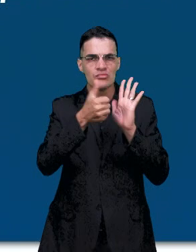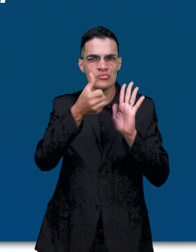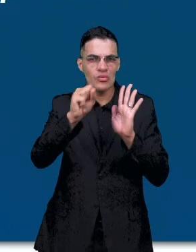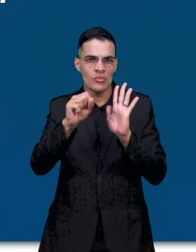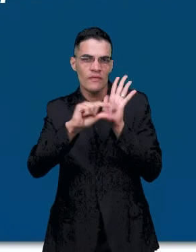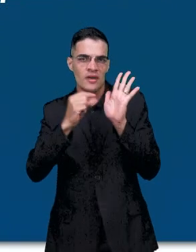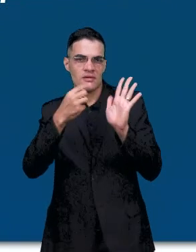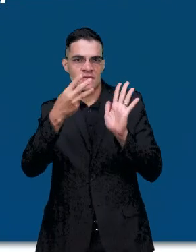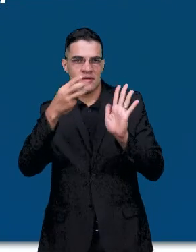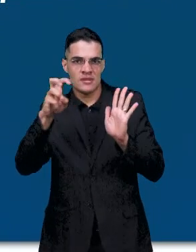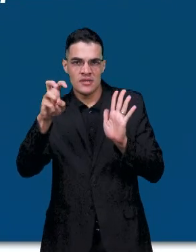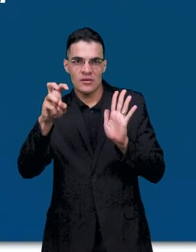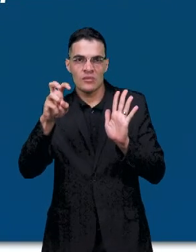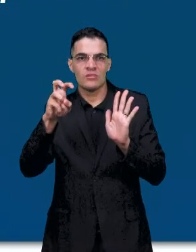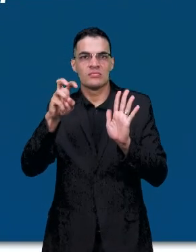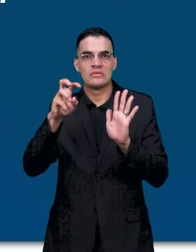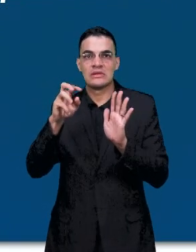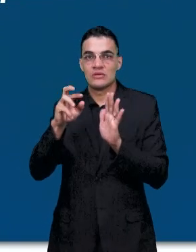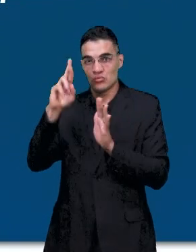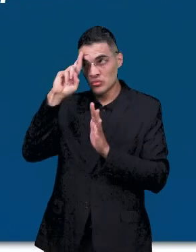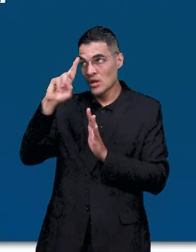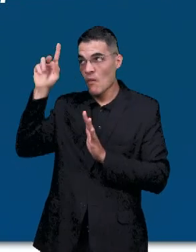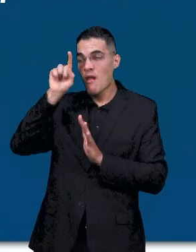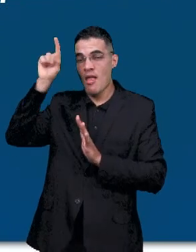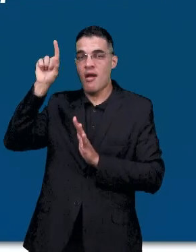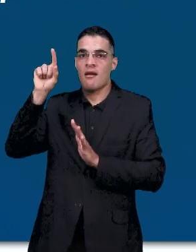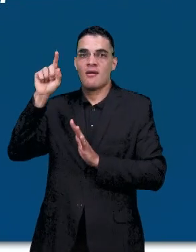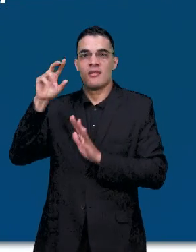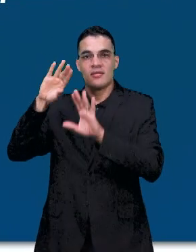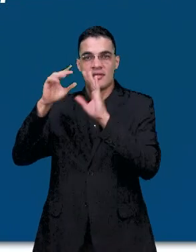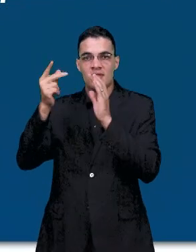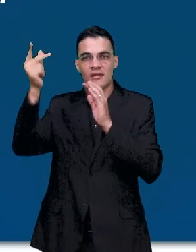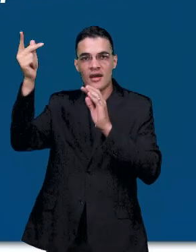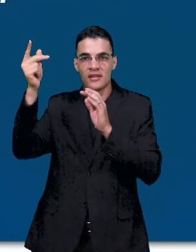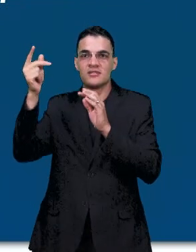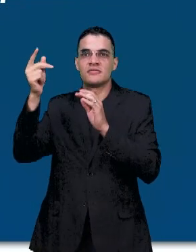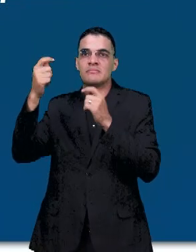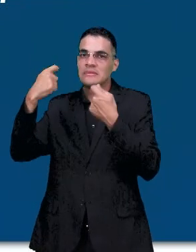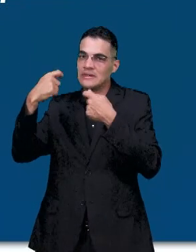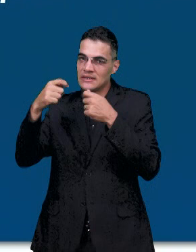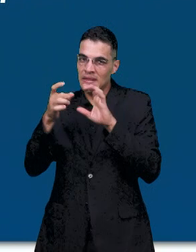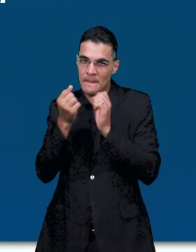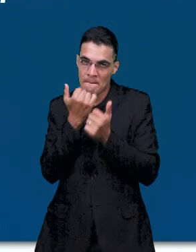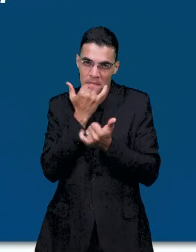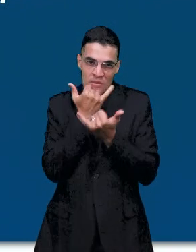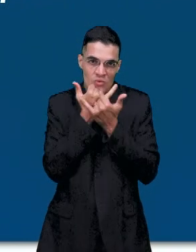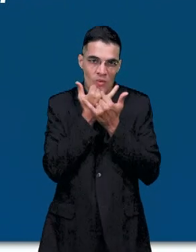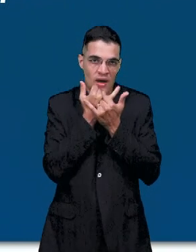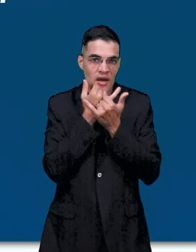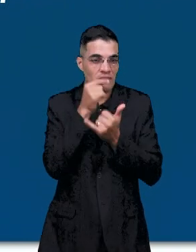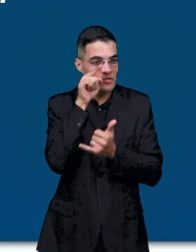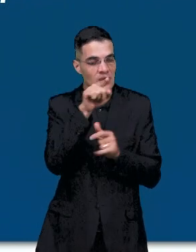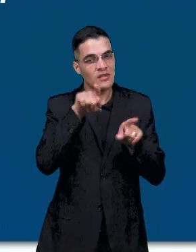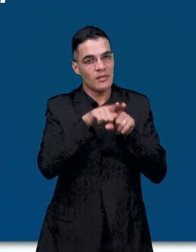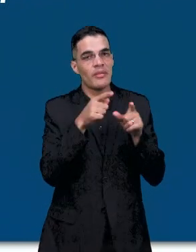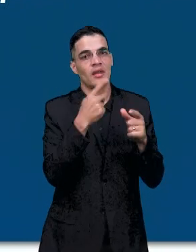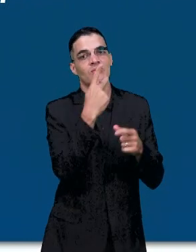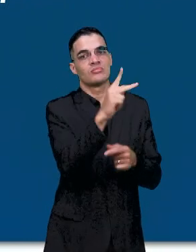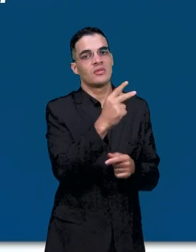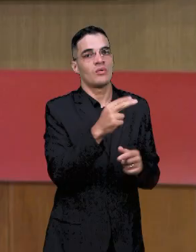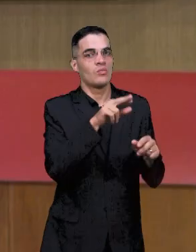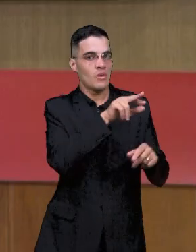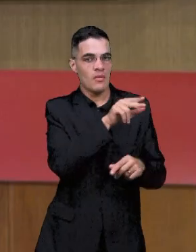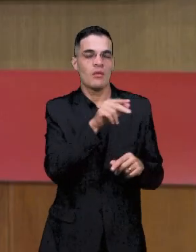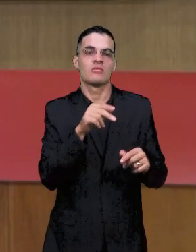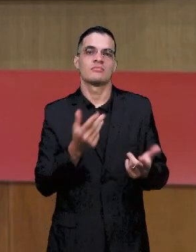вам Небесный, если от сердца не простит каждый из вас брату своему согрешение его». Если